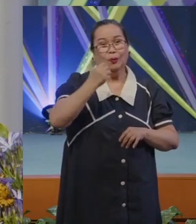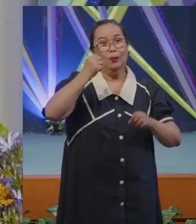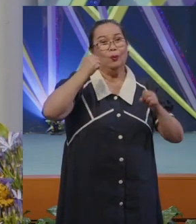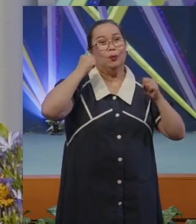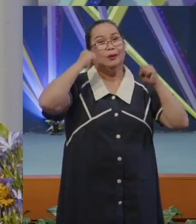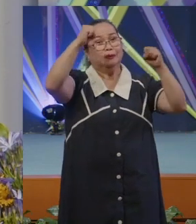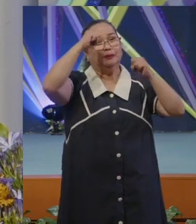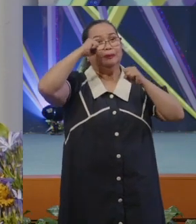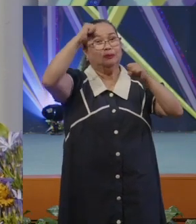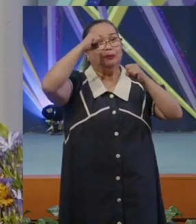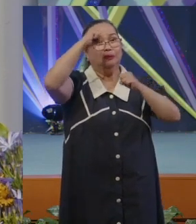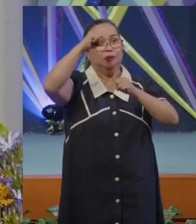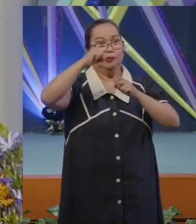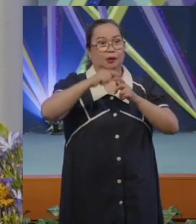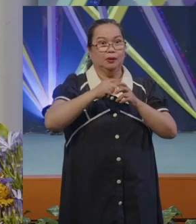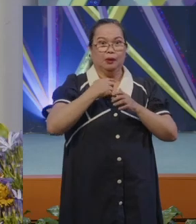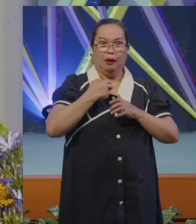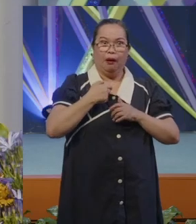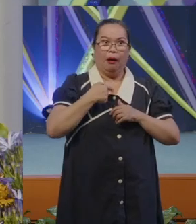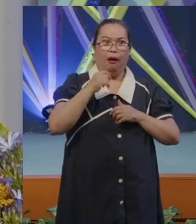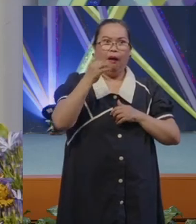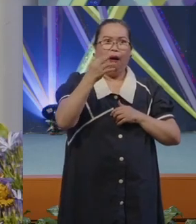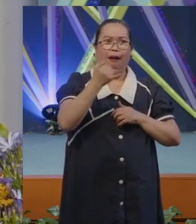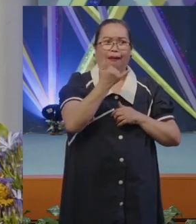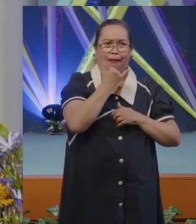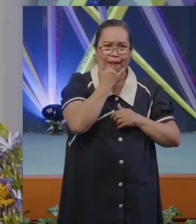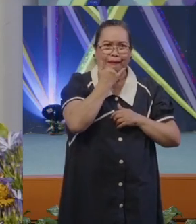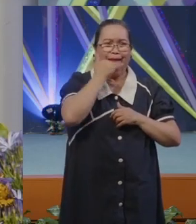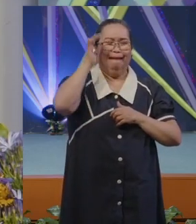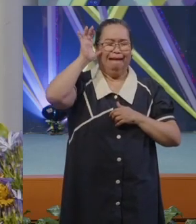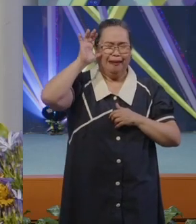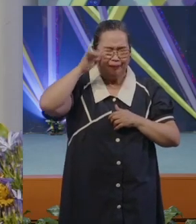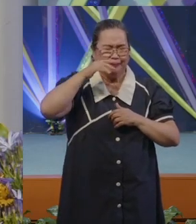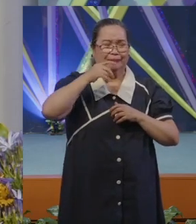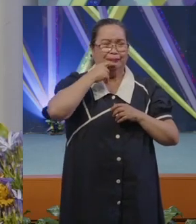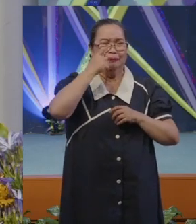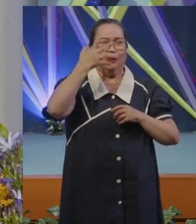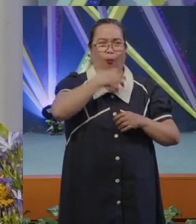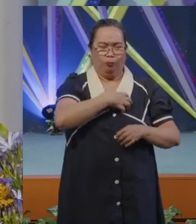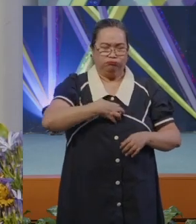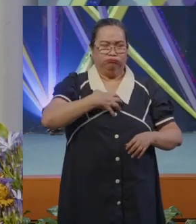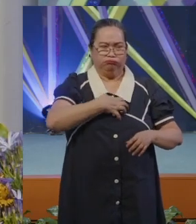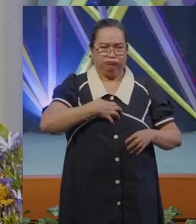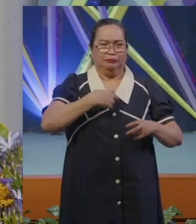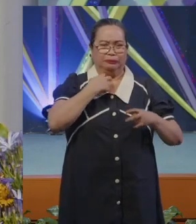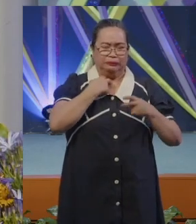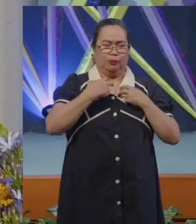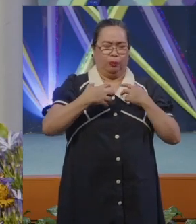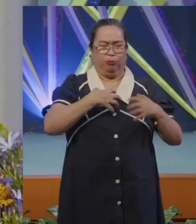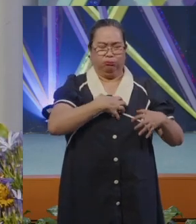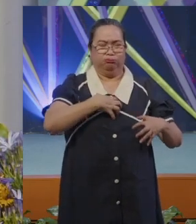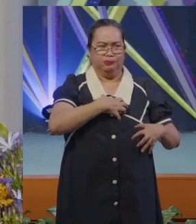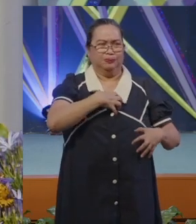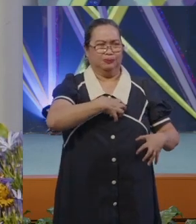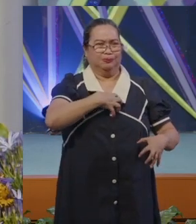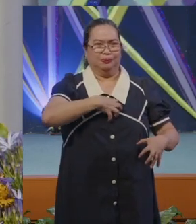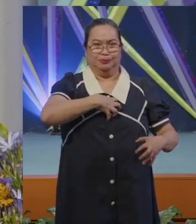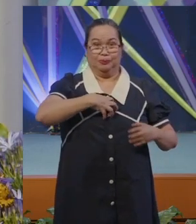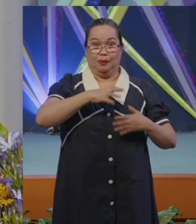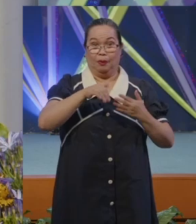naghihimagsik. Palaging nagkakasala. Palaging nagre-reklamo. Reklamo.